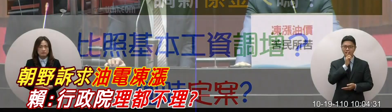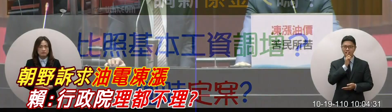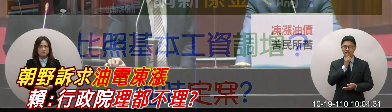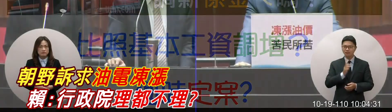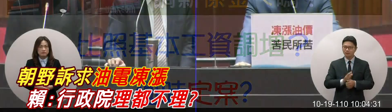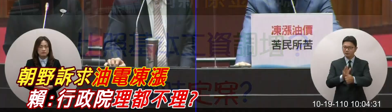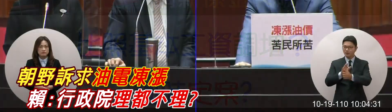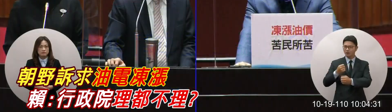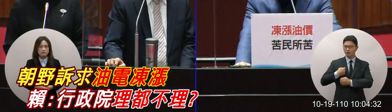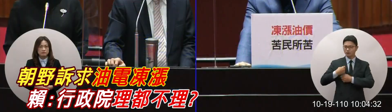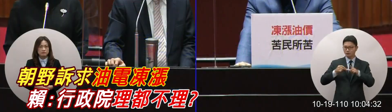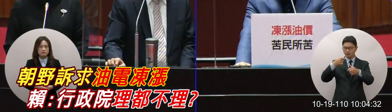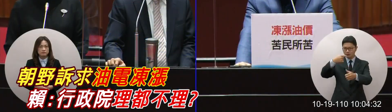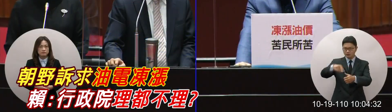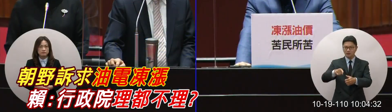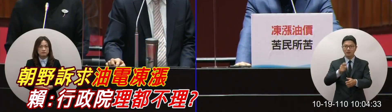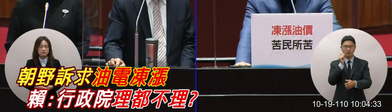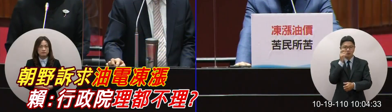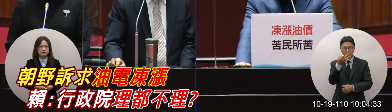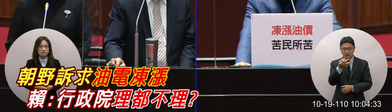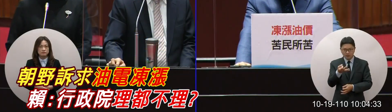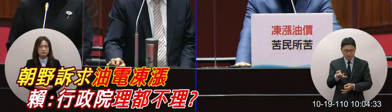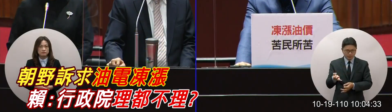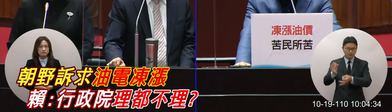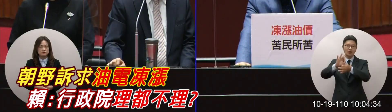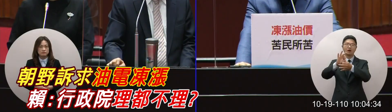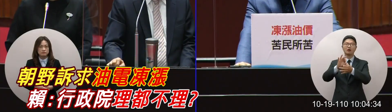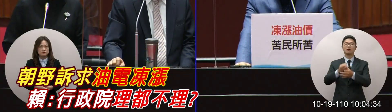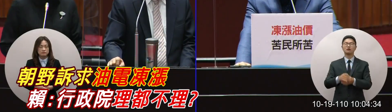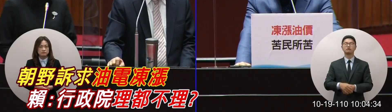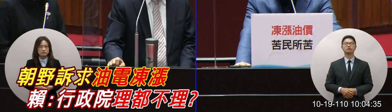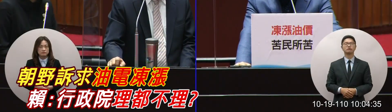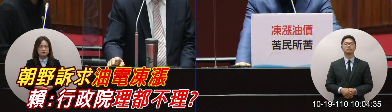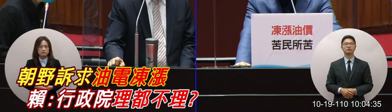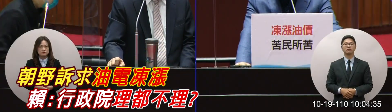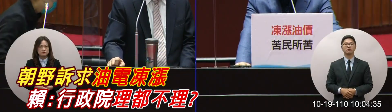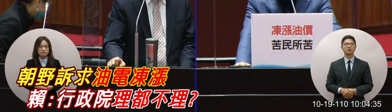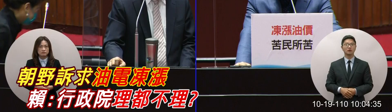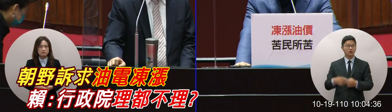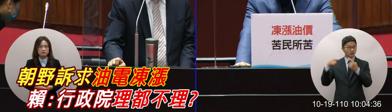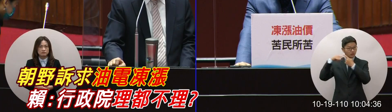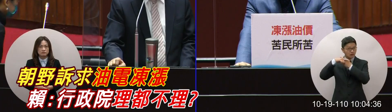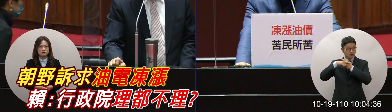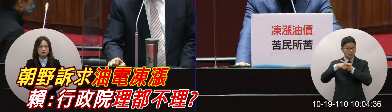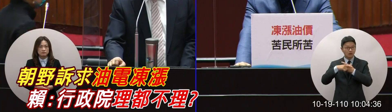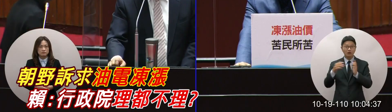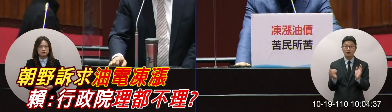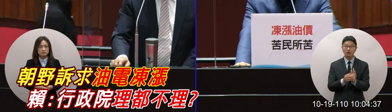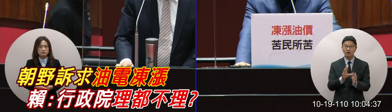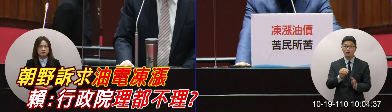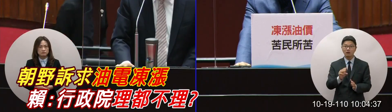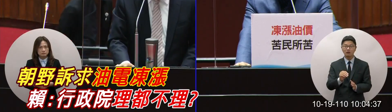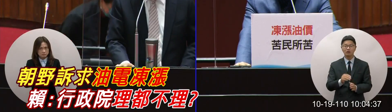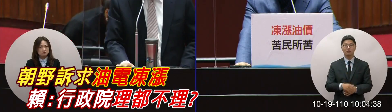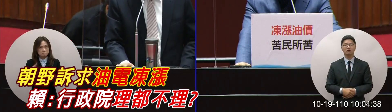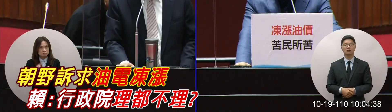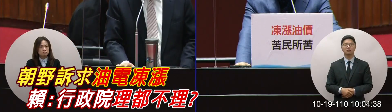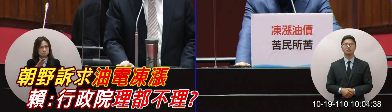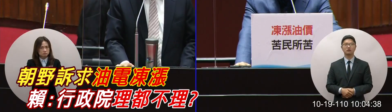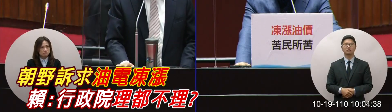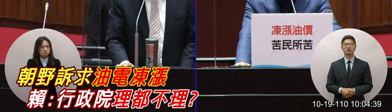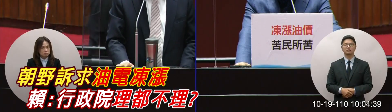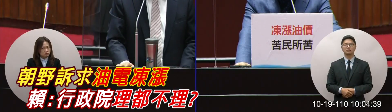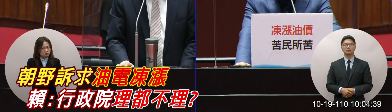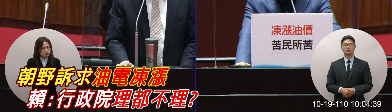军工教调薪，让他们研究出来没有？ 应该会往这一方面走。